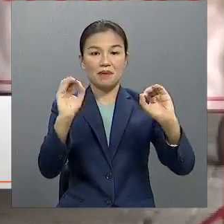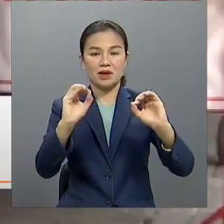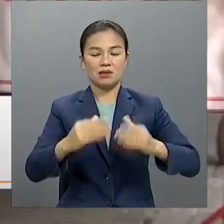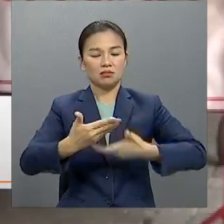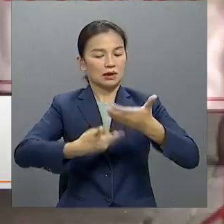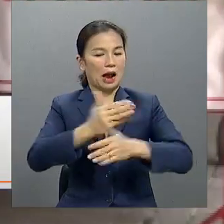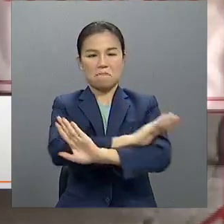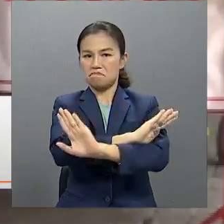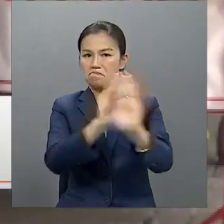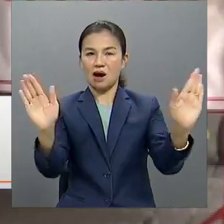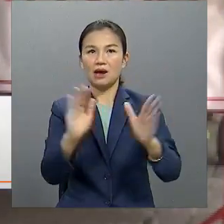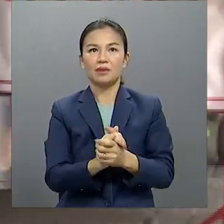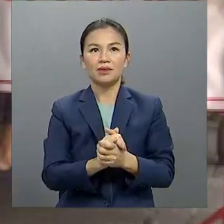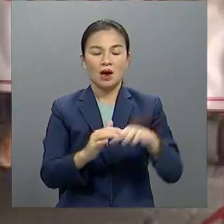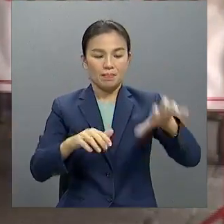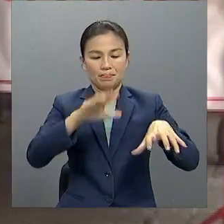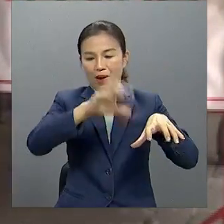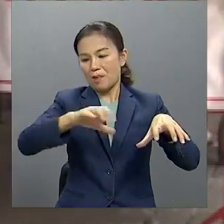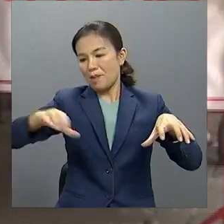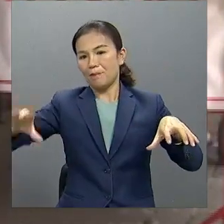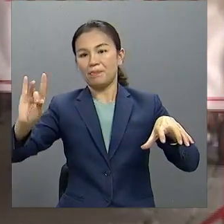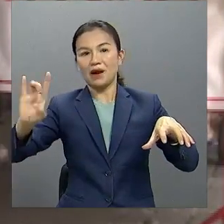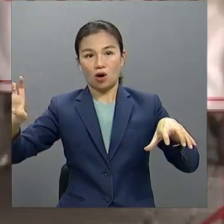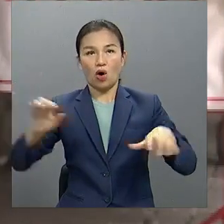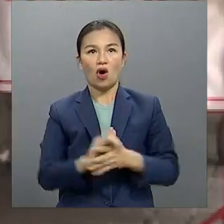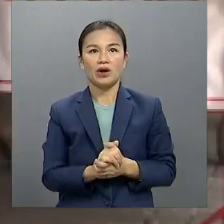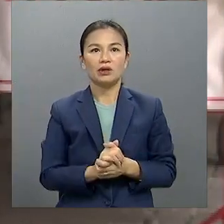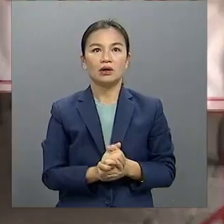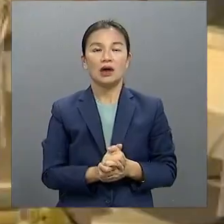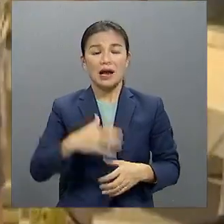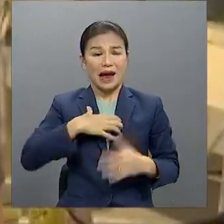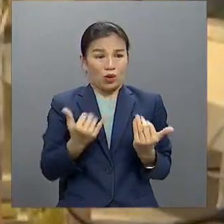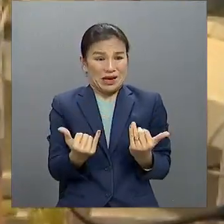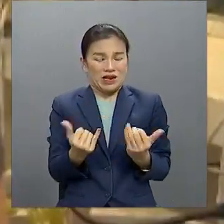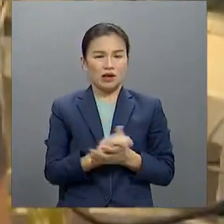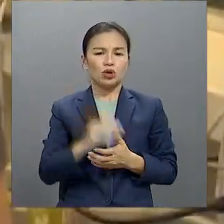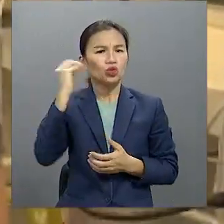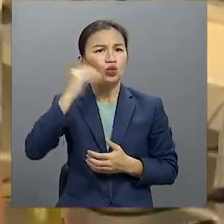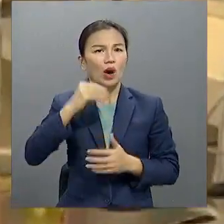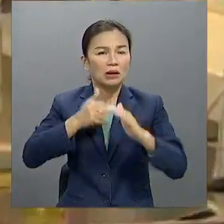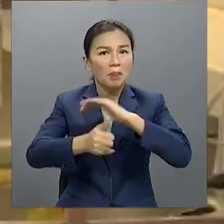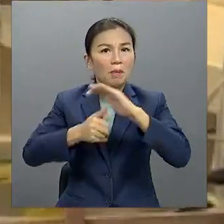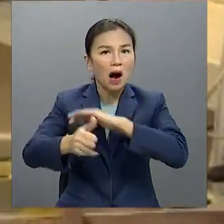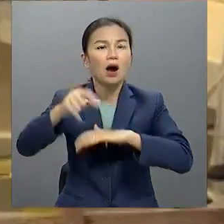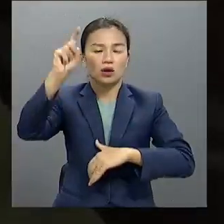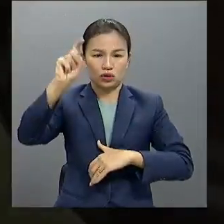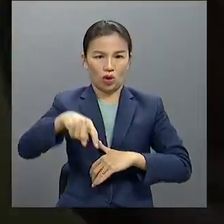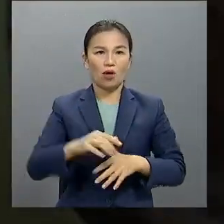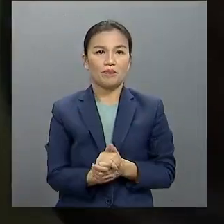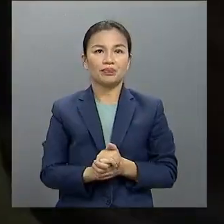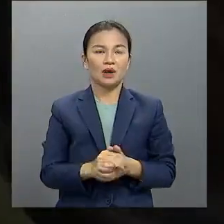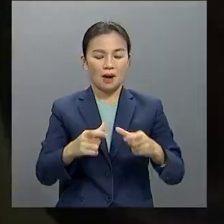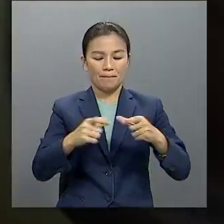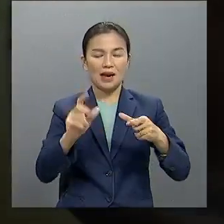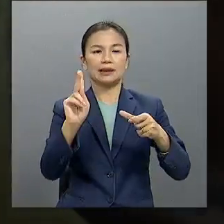แผงค่ะต้องมีแม้กระทั่งแผงรายวันถ้าคุณอยากจะขายของคุณก็ต้องไปตรวจเหมือนกันทุกคนในแผงต้องมีบัตรเขียวถึงจะ